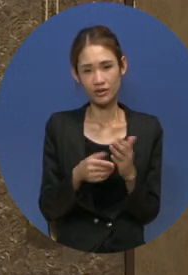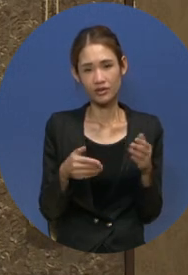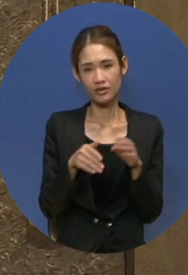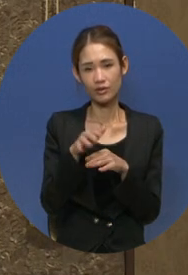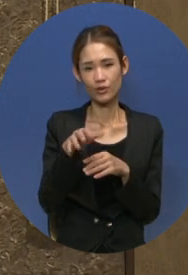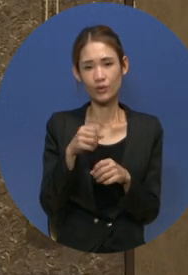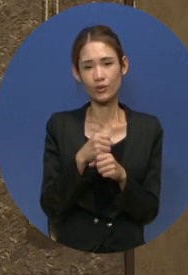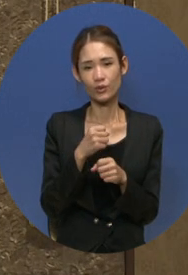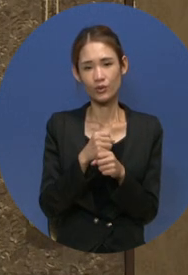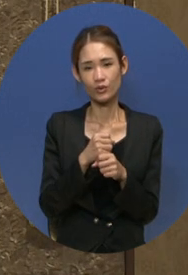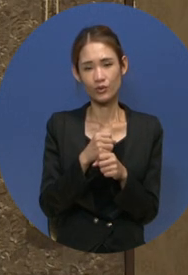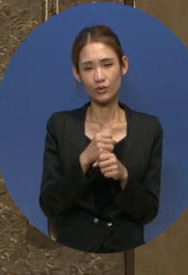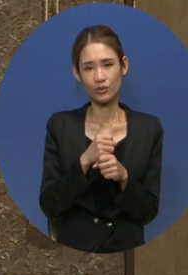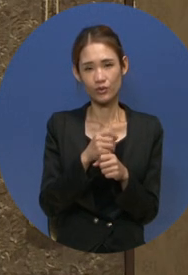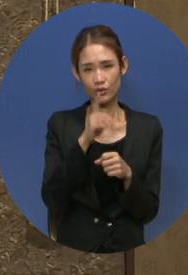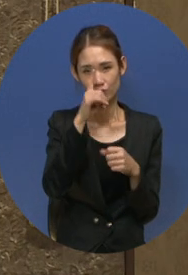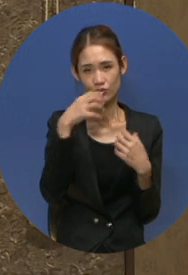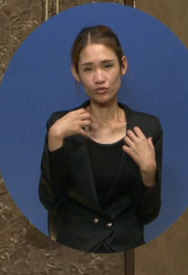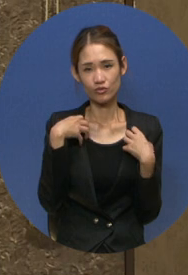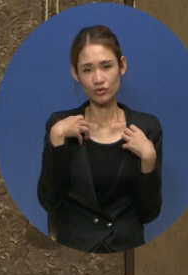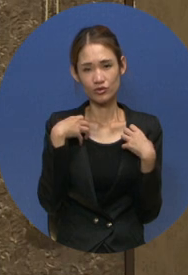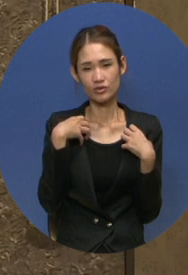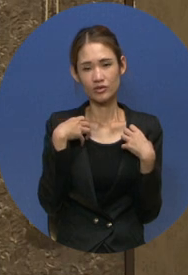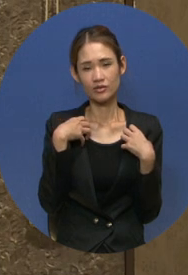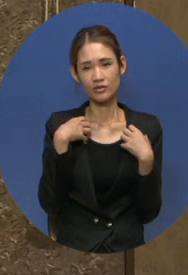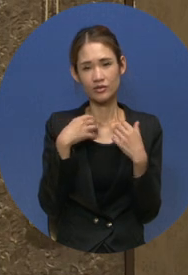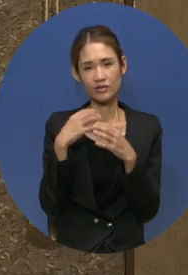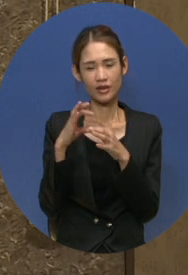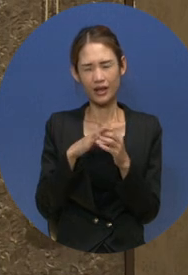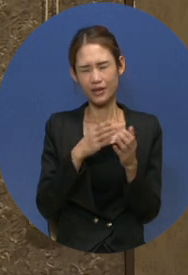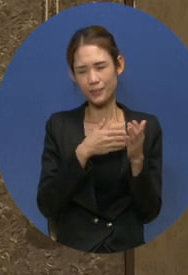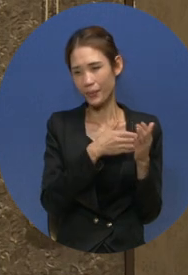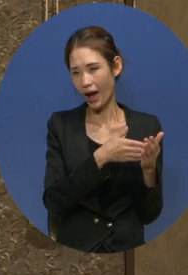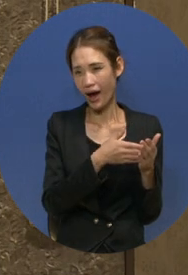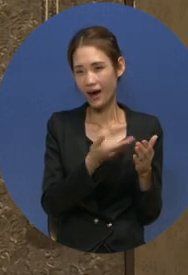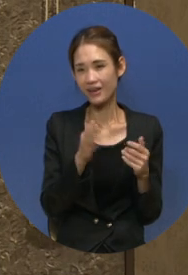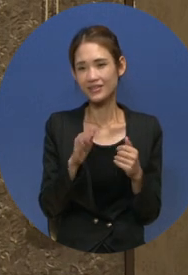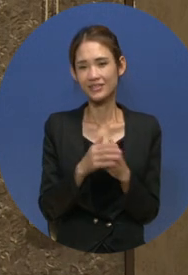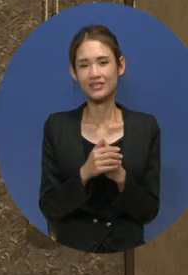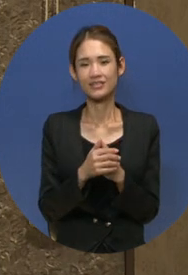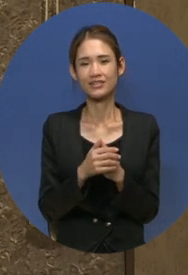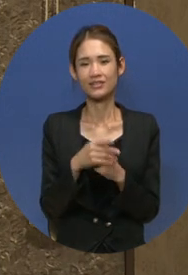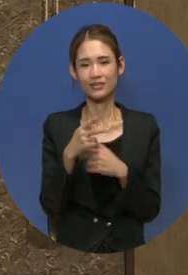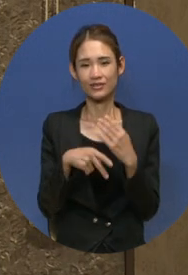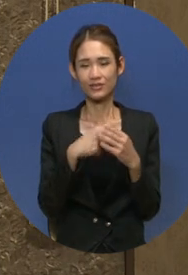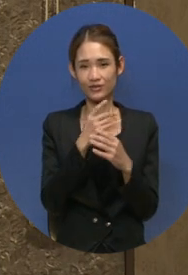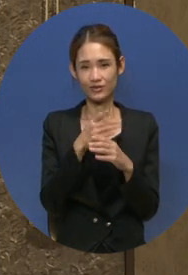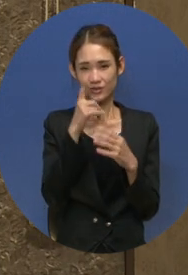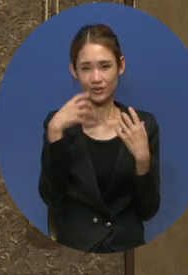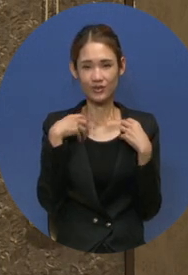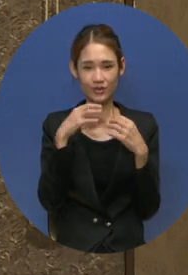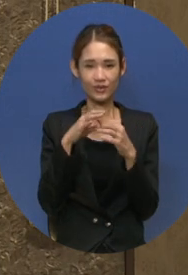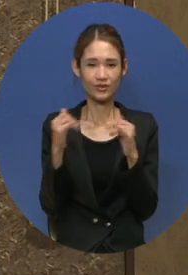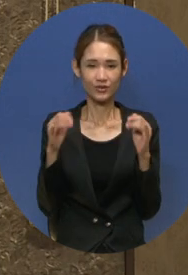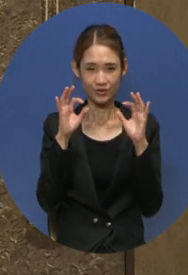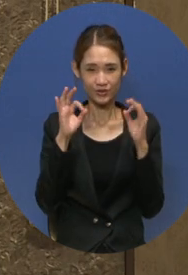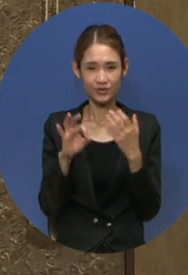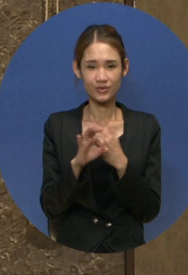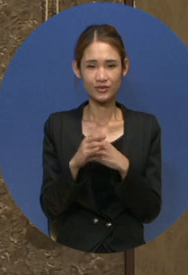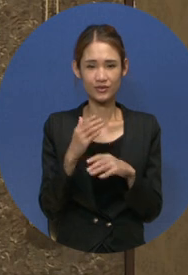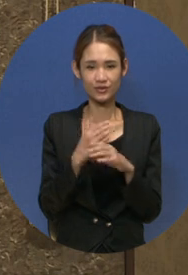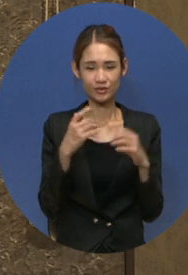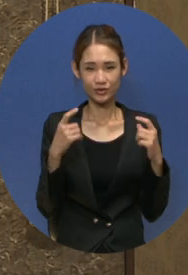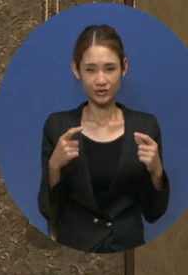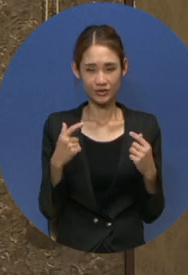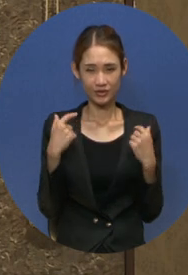기관을 만들려고 굉장히 이제 중구청을 압박을 하고 있는데 혹시 이 프로를 중구청 관계자분들이 보시면 네.